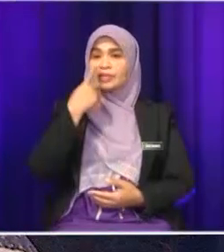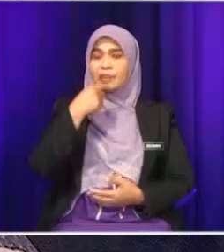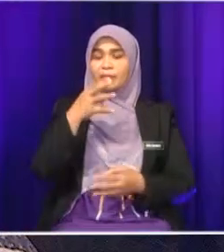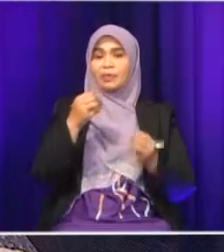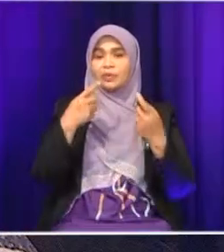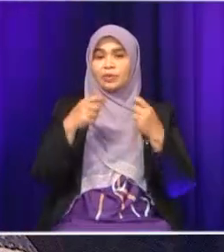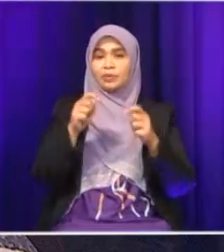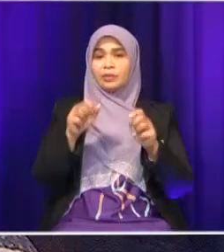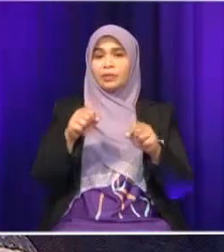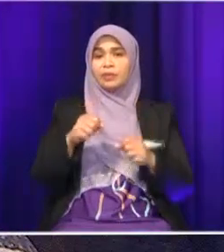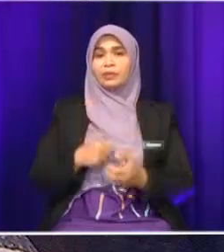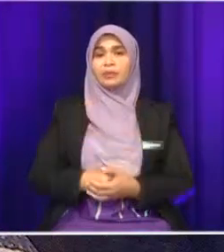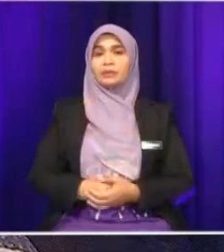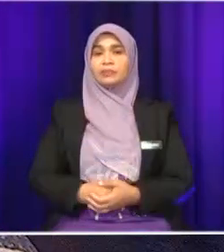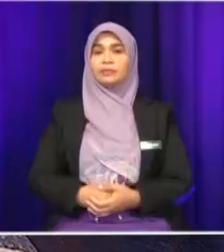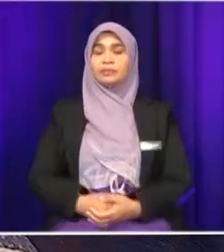tangan